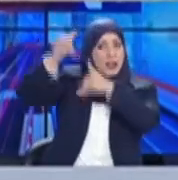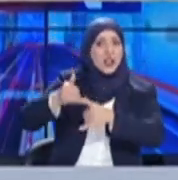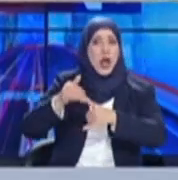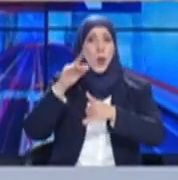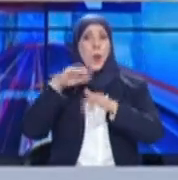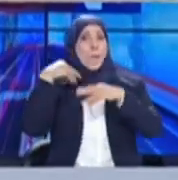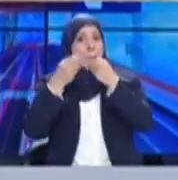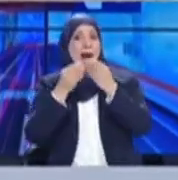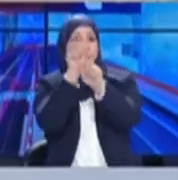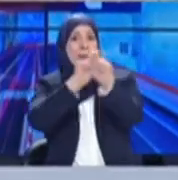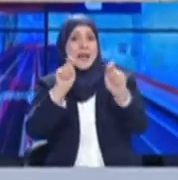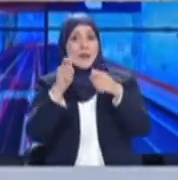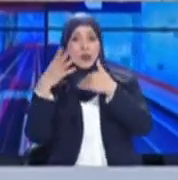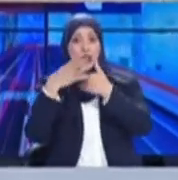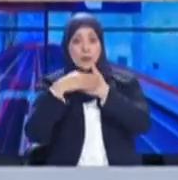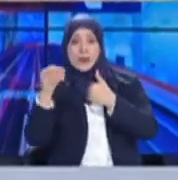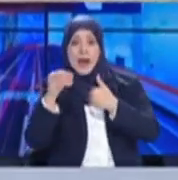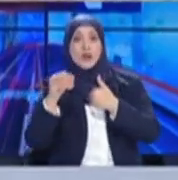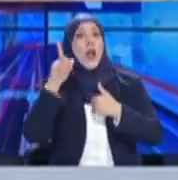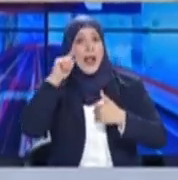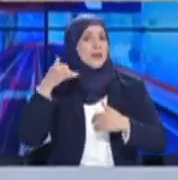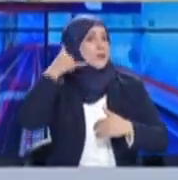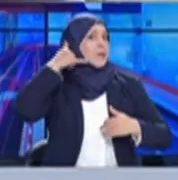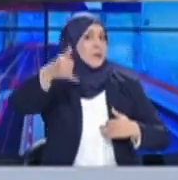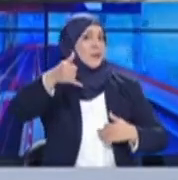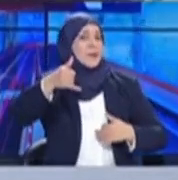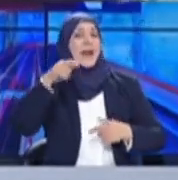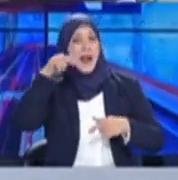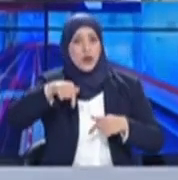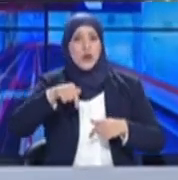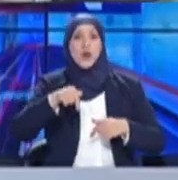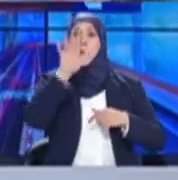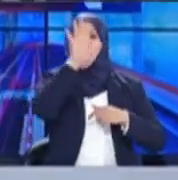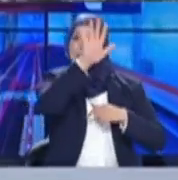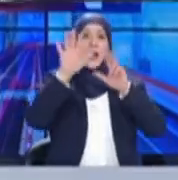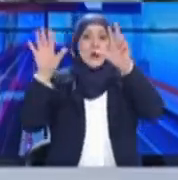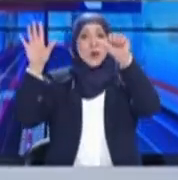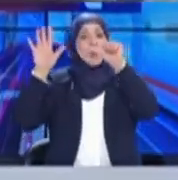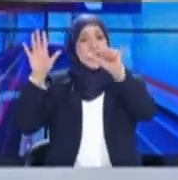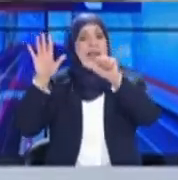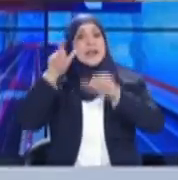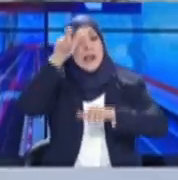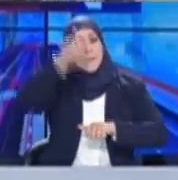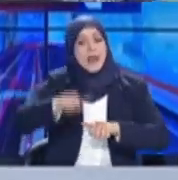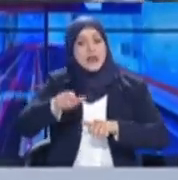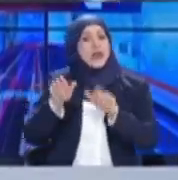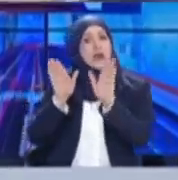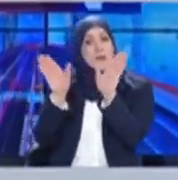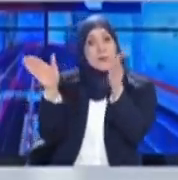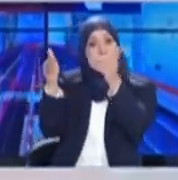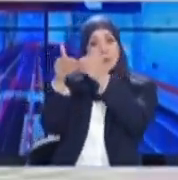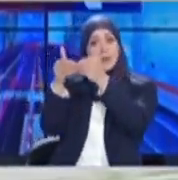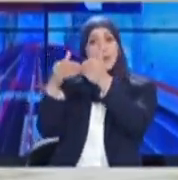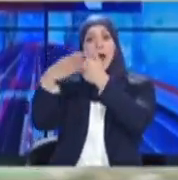وجب الحجر الصحي اليوم عندنا خمسه وستين وضعيه في الحجر الصحي الذاتي اه كنا طبقنا